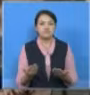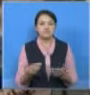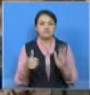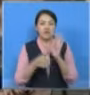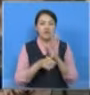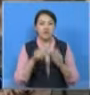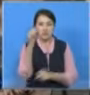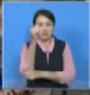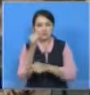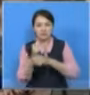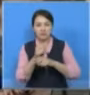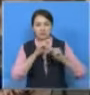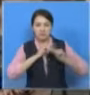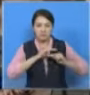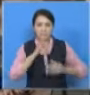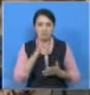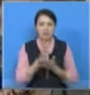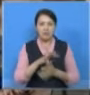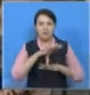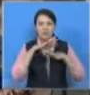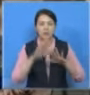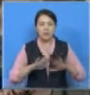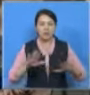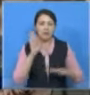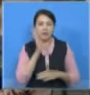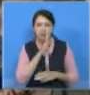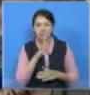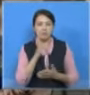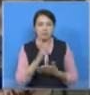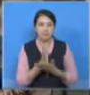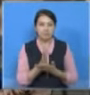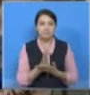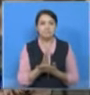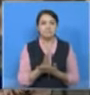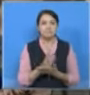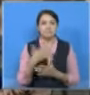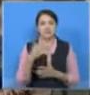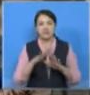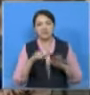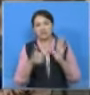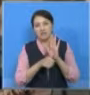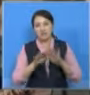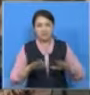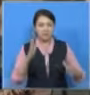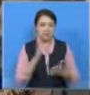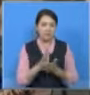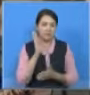6 жұмысшы бар. Оның көбісі көпбалалы аналар. 5 баласы, 6 баласы бар